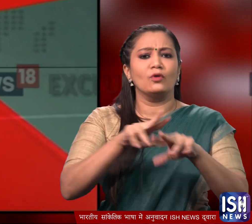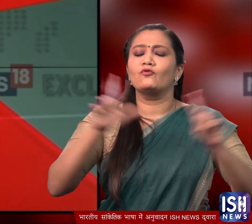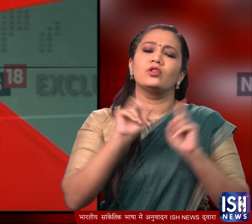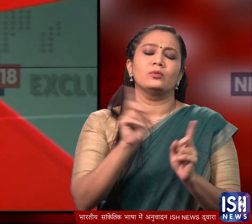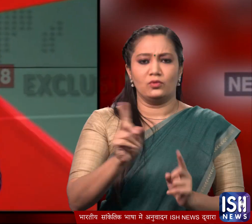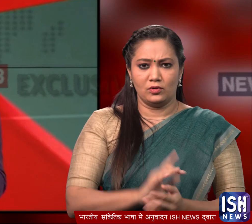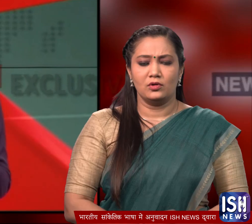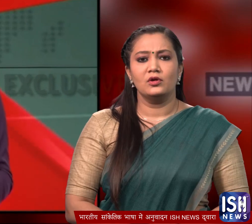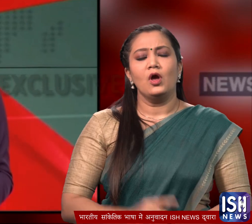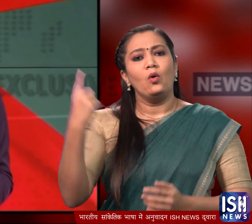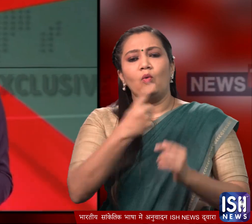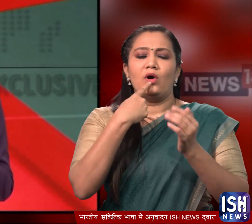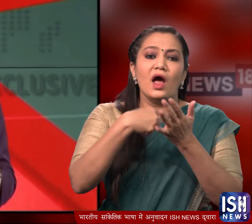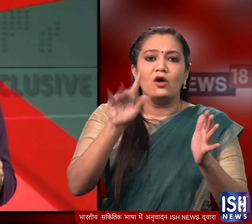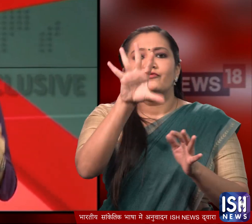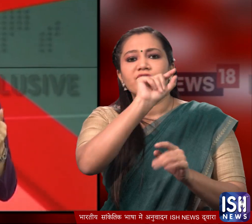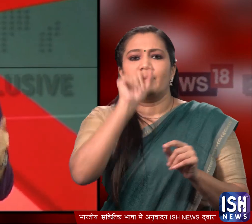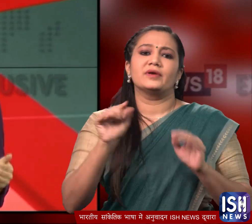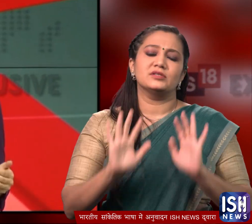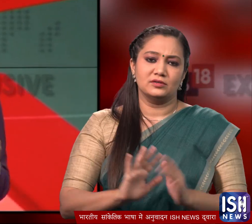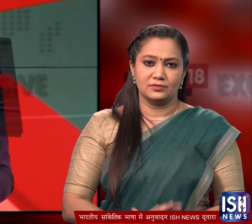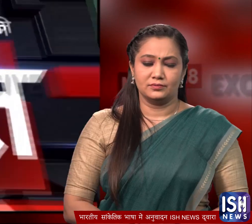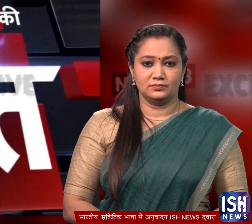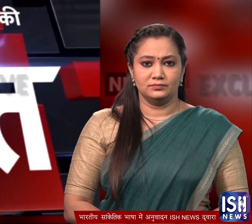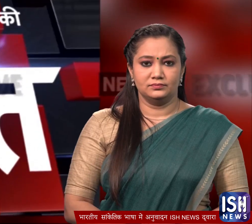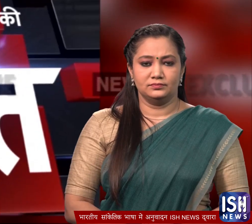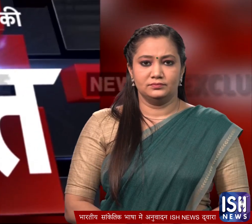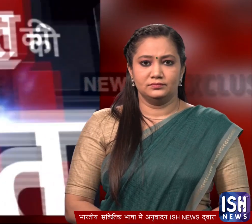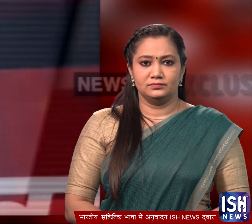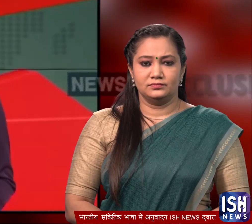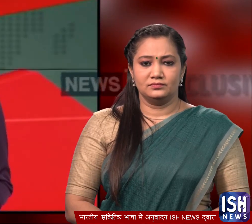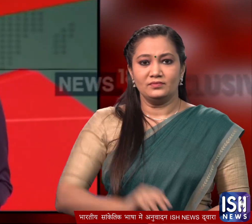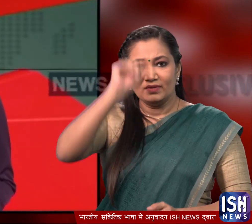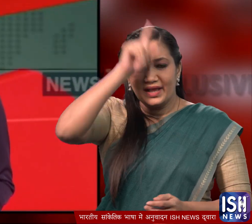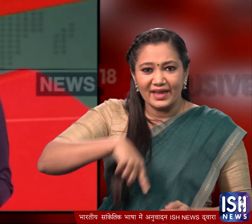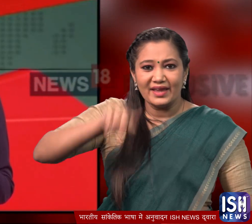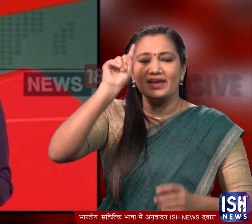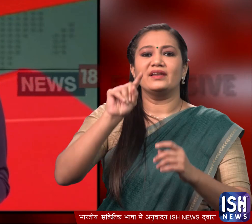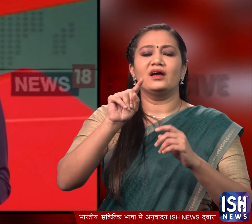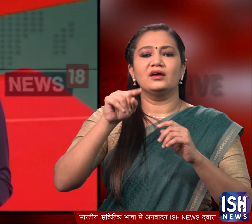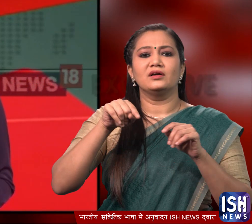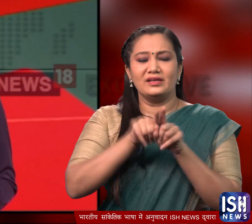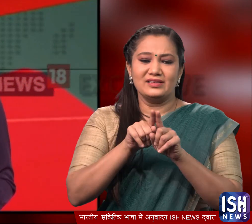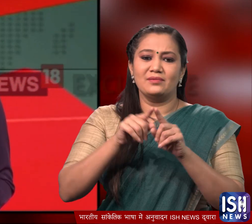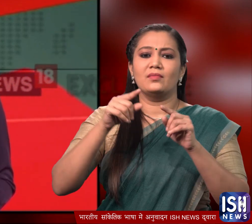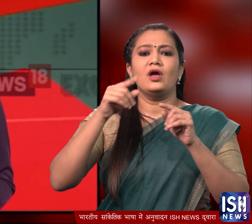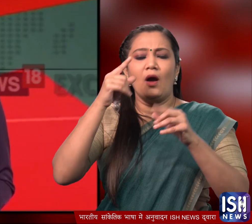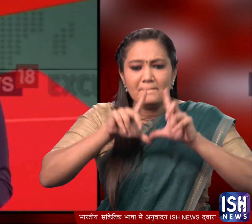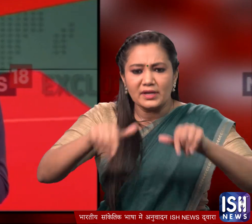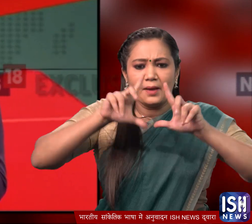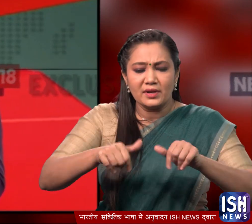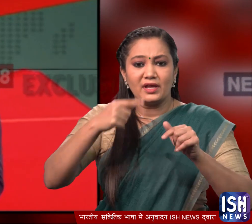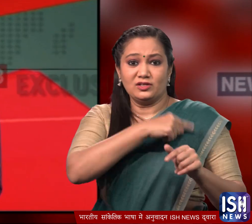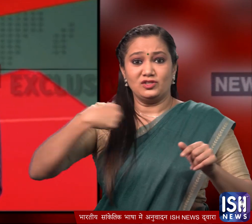सिर्फ 50% दर्शकों को ही छूट जाने की दी गई है। भारत के साथ 9 दौर की बातचीत होने के बाद